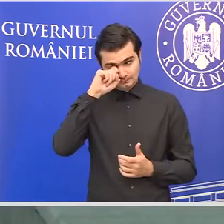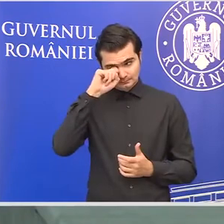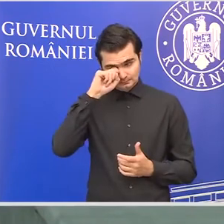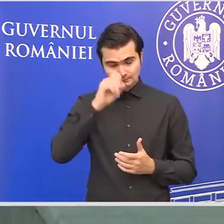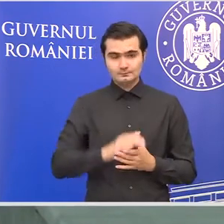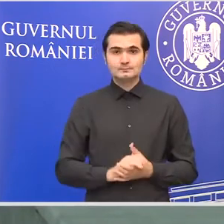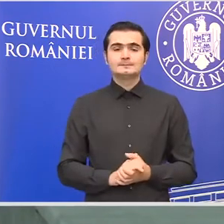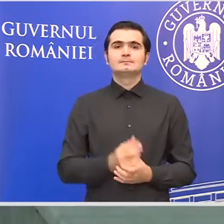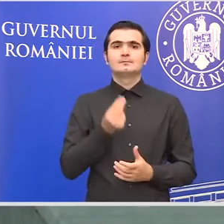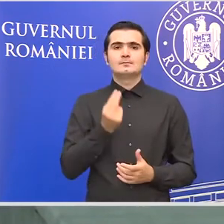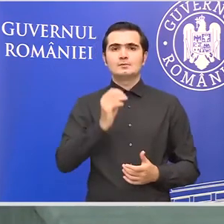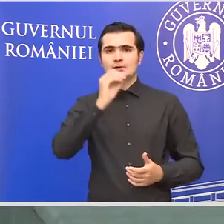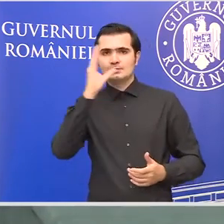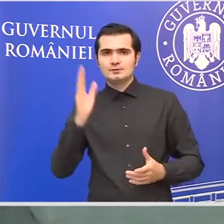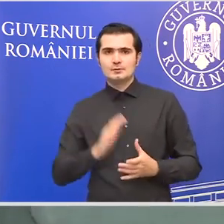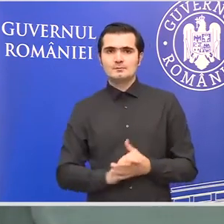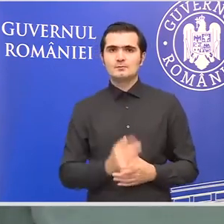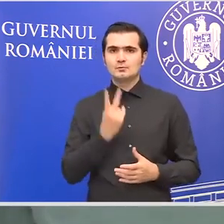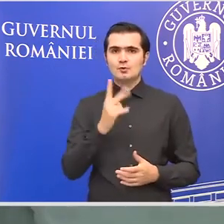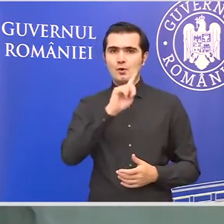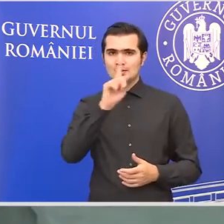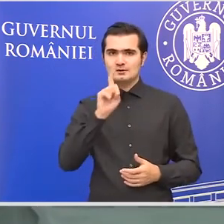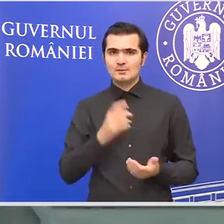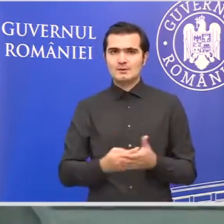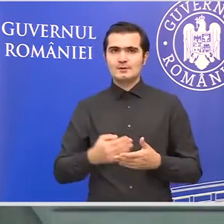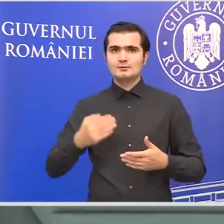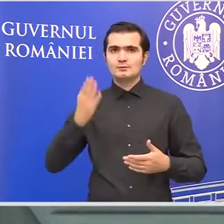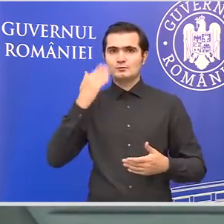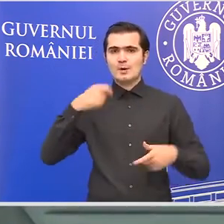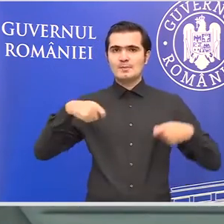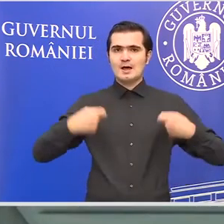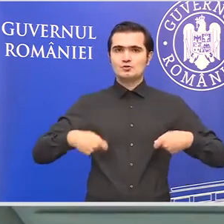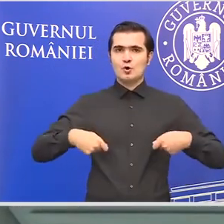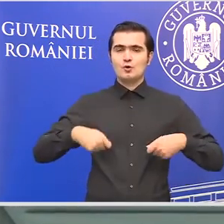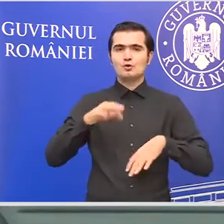ziua, Carla Tănație, Digi24. Am două întrebări pentru doamna doctor Pistol.